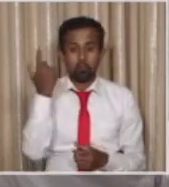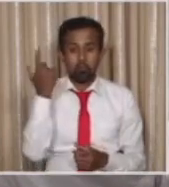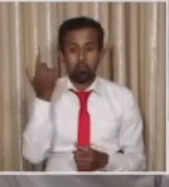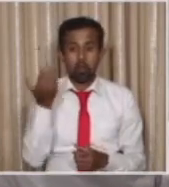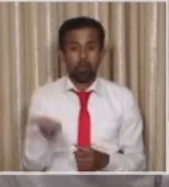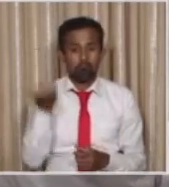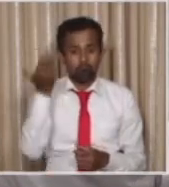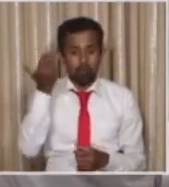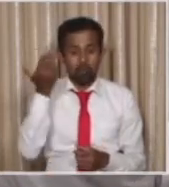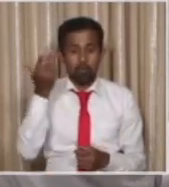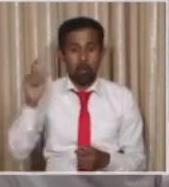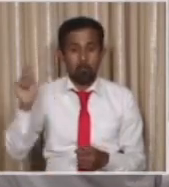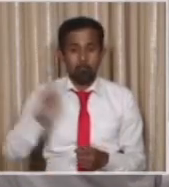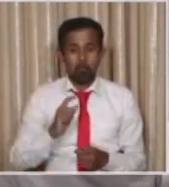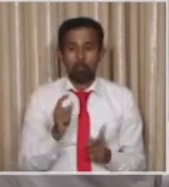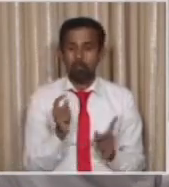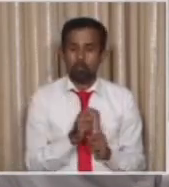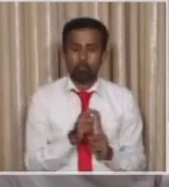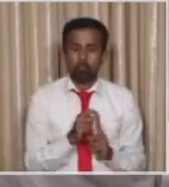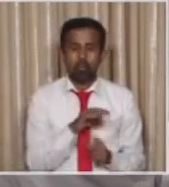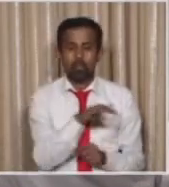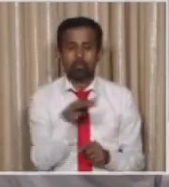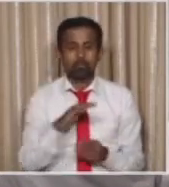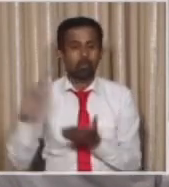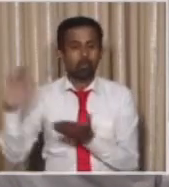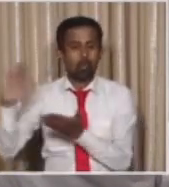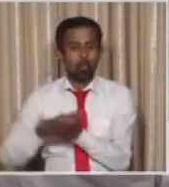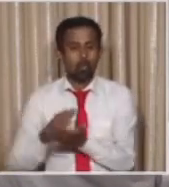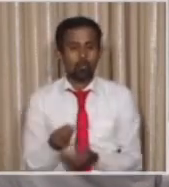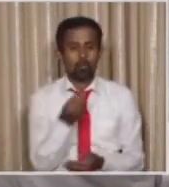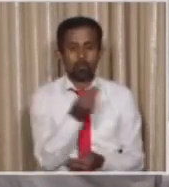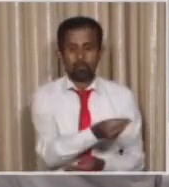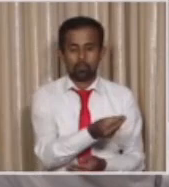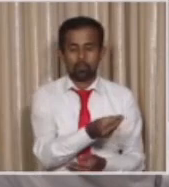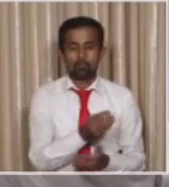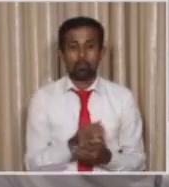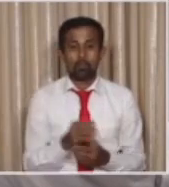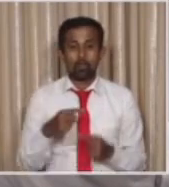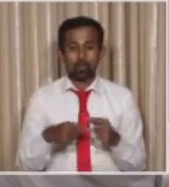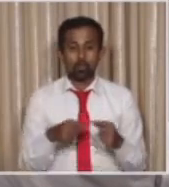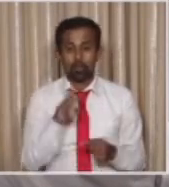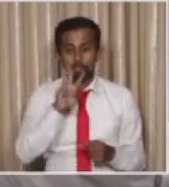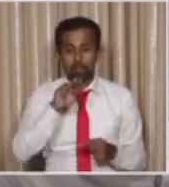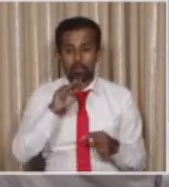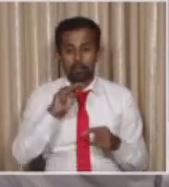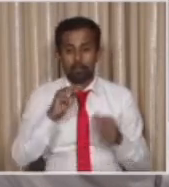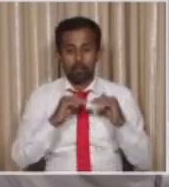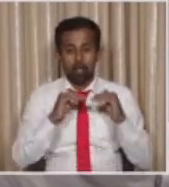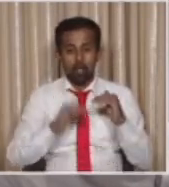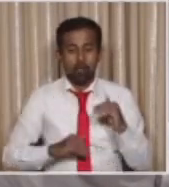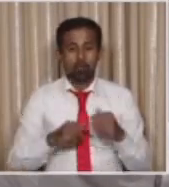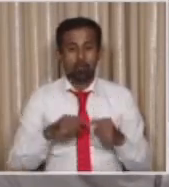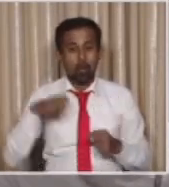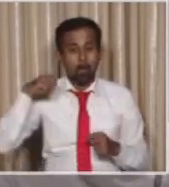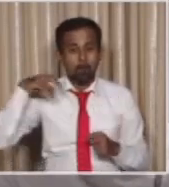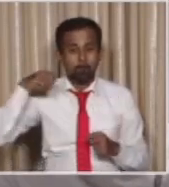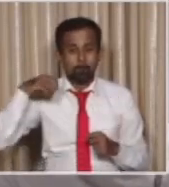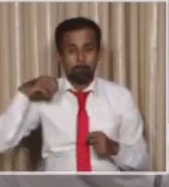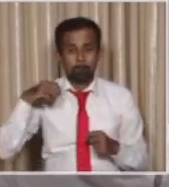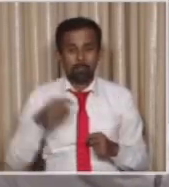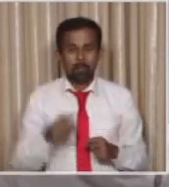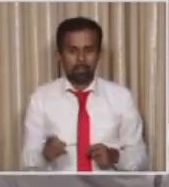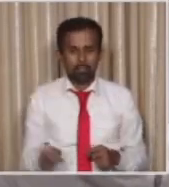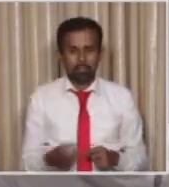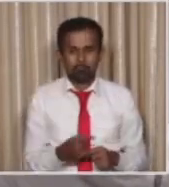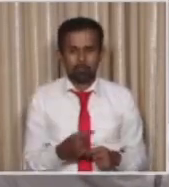වැඩියෙන් අය කරලා පහළ සමාජයේ ක්ෂේත්‍රයට සහන දෙනවා ඒකක 30ට අඩුව විදුලිය පාවිච්චි කරන ඒ කියන්නේ